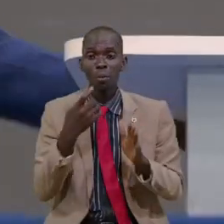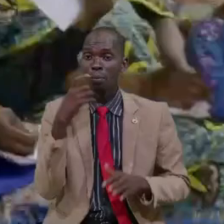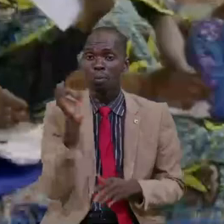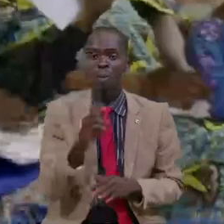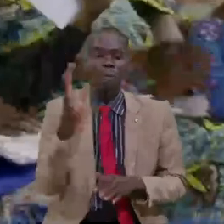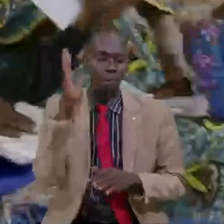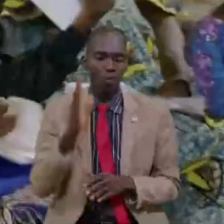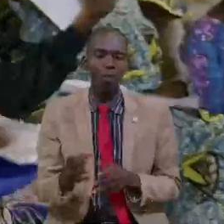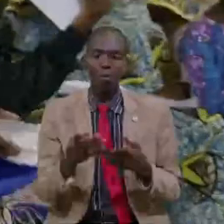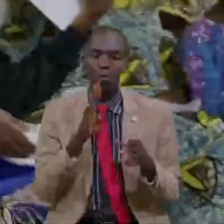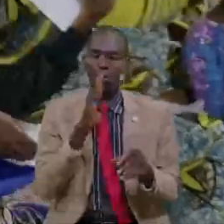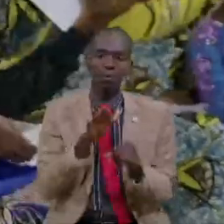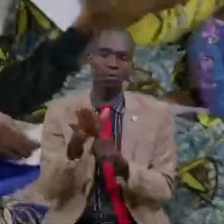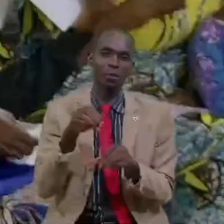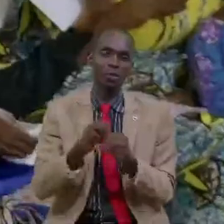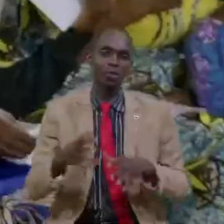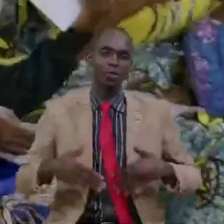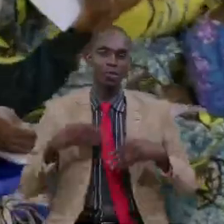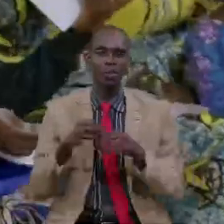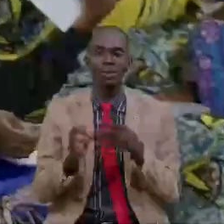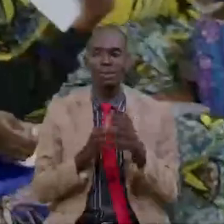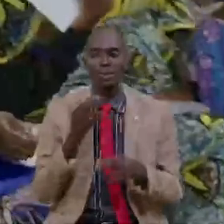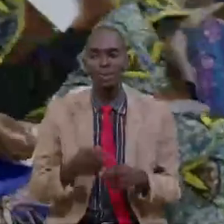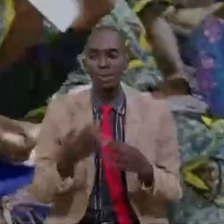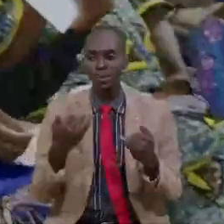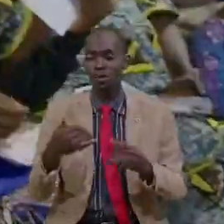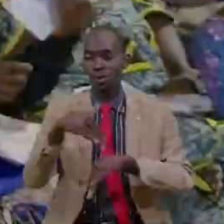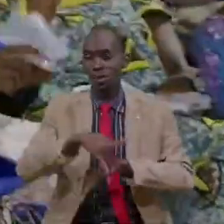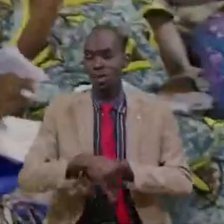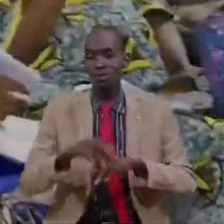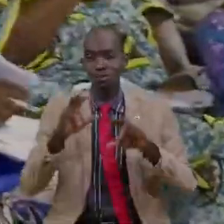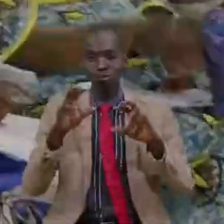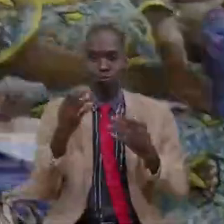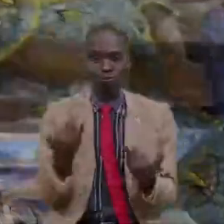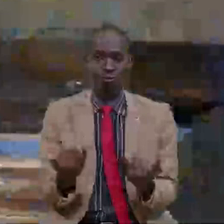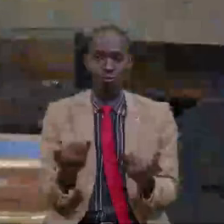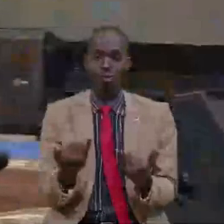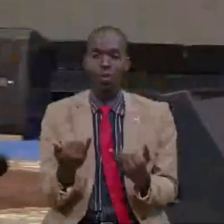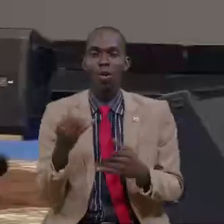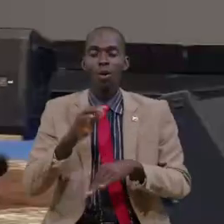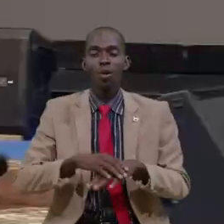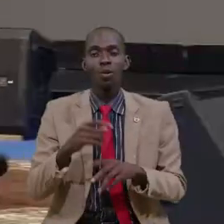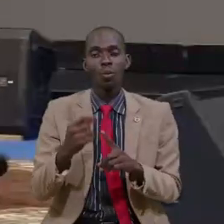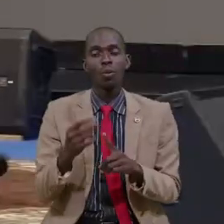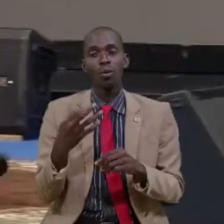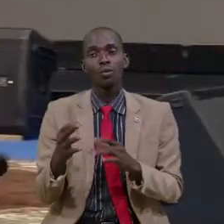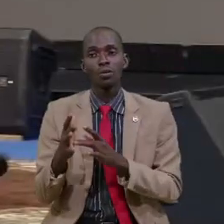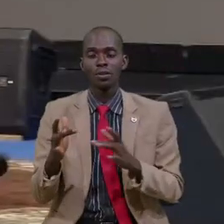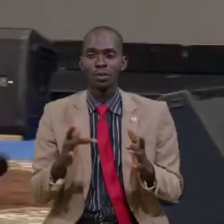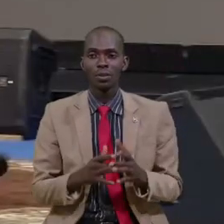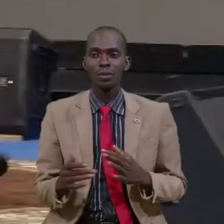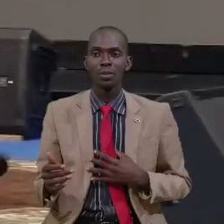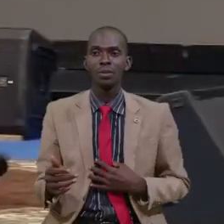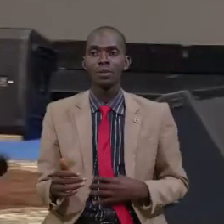commandement sera accompli dans ta vie. Ce soir, je vous parle du message sur ces paroles de